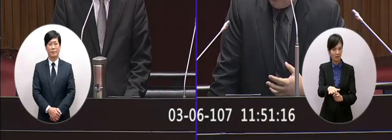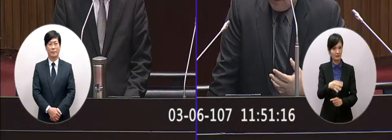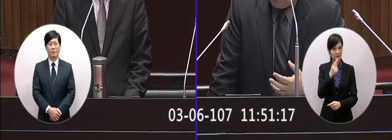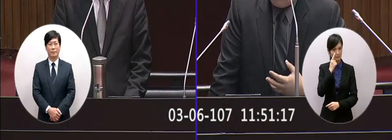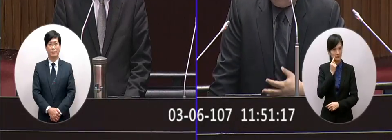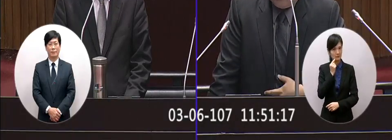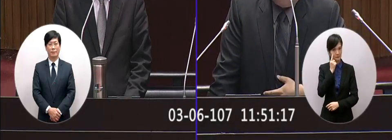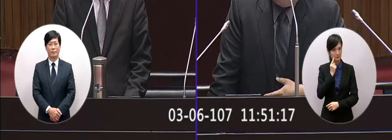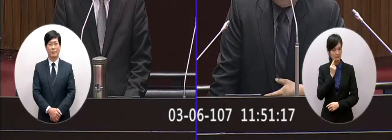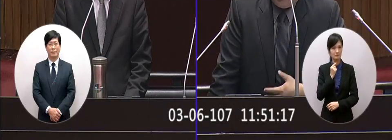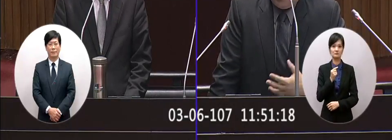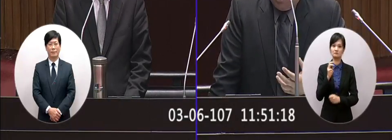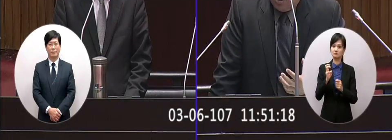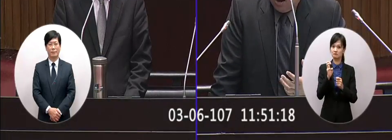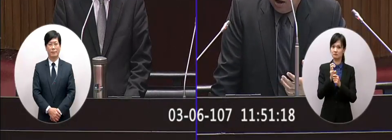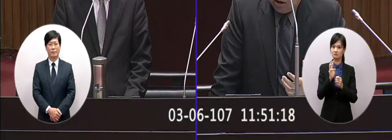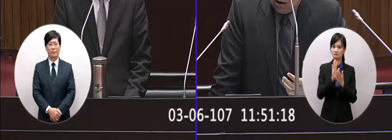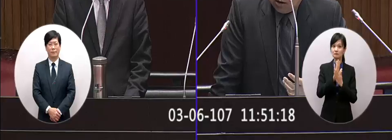天这样子的